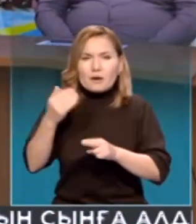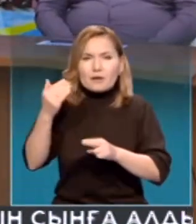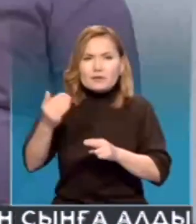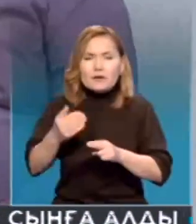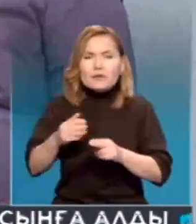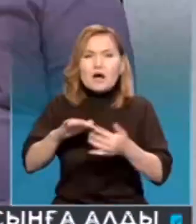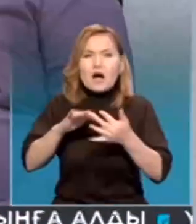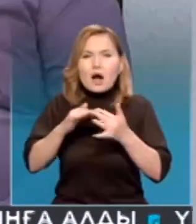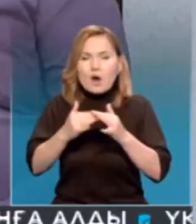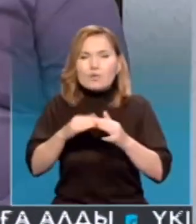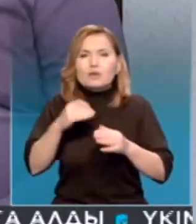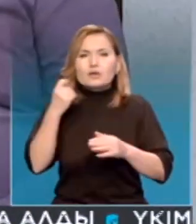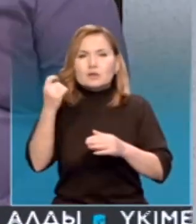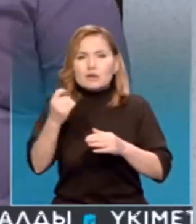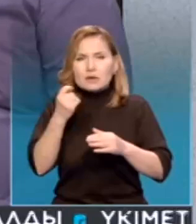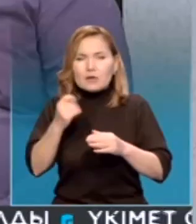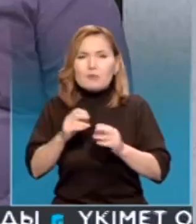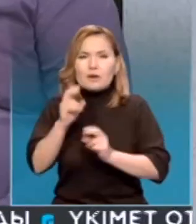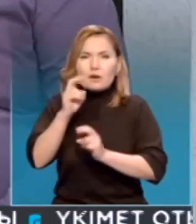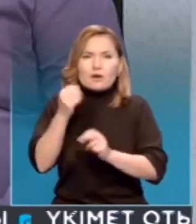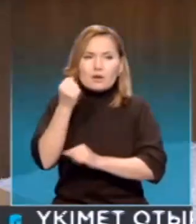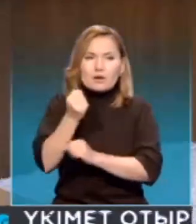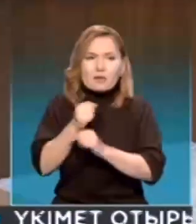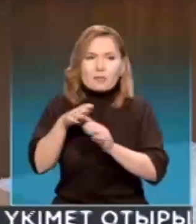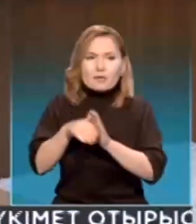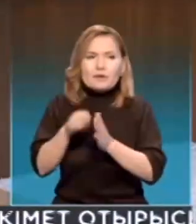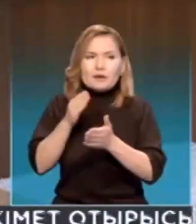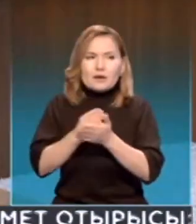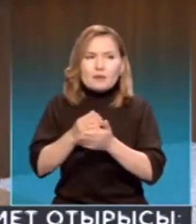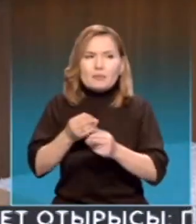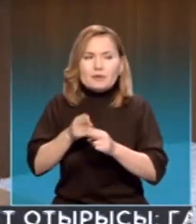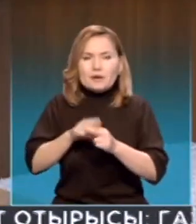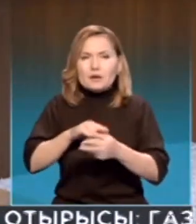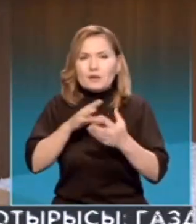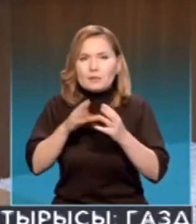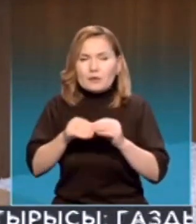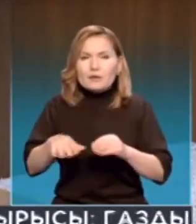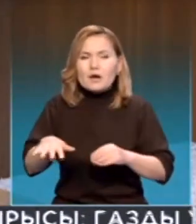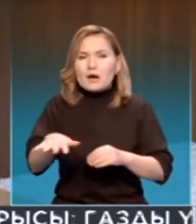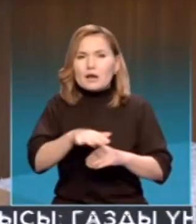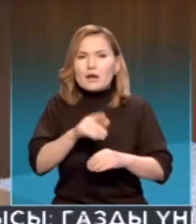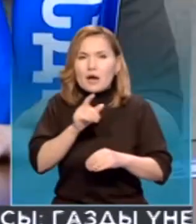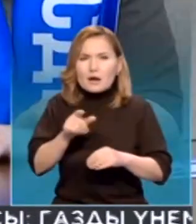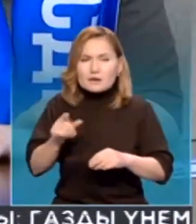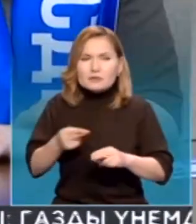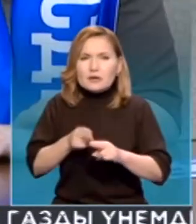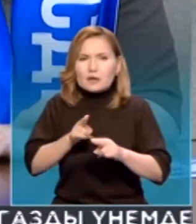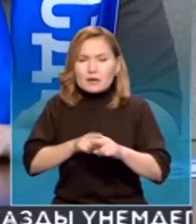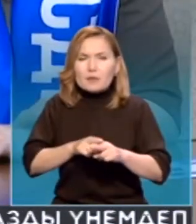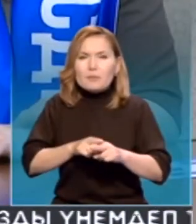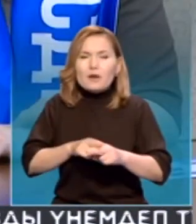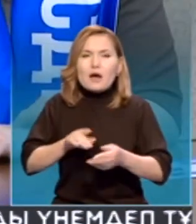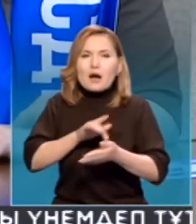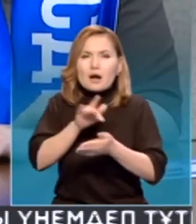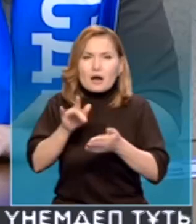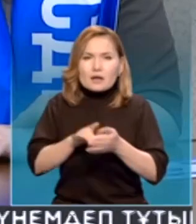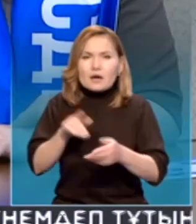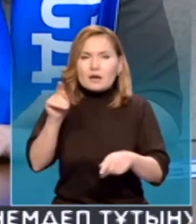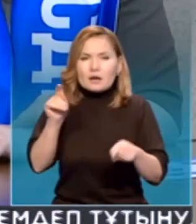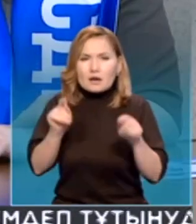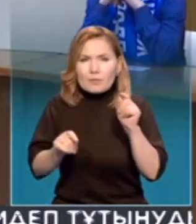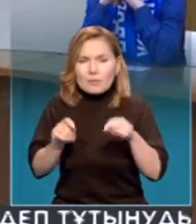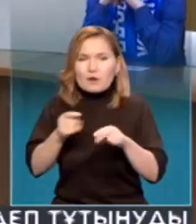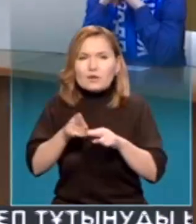арасында ауыл шаруашылық және өндіріс саласының еңбеккерлері бар. Қалаға қарасты бірқатар елді мекендегі азаматтар да шаһар орталығына келіп өздерін